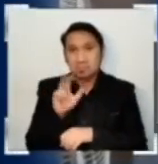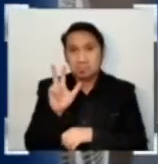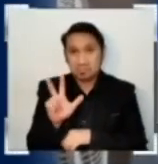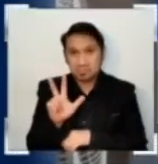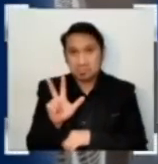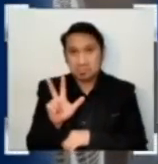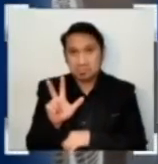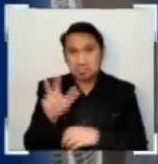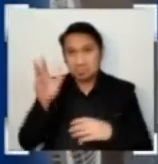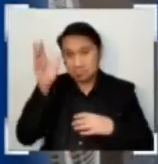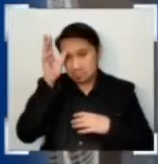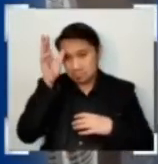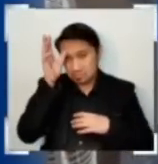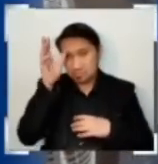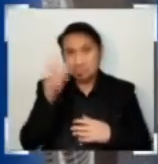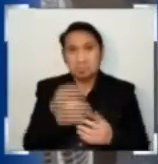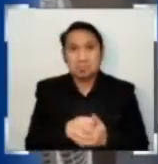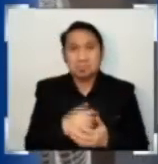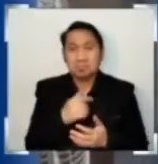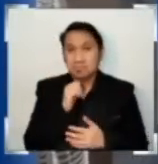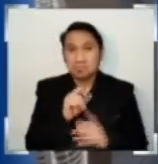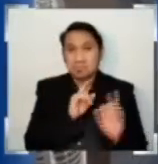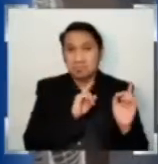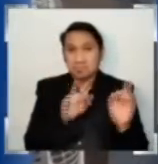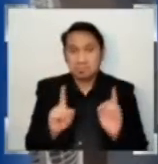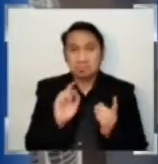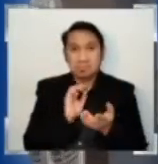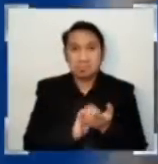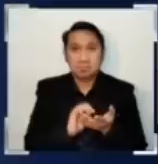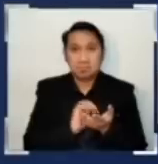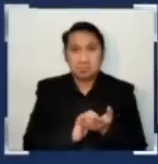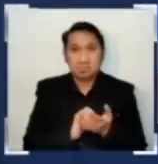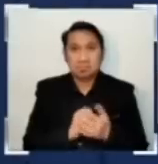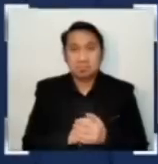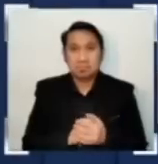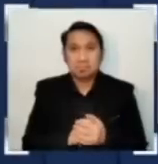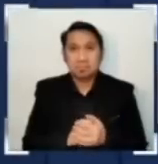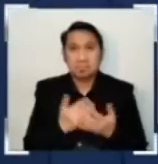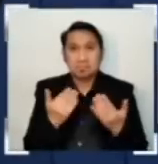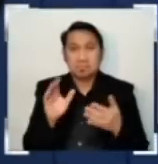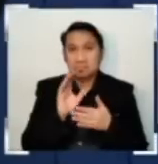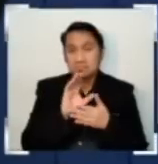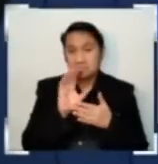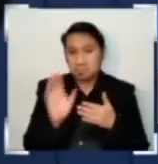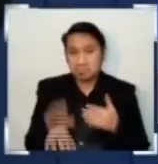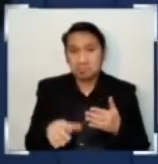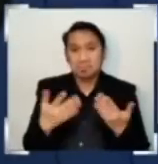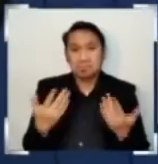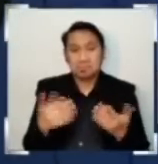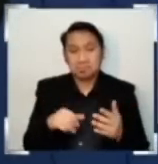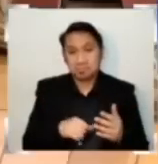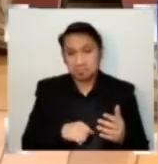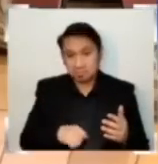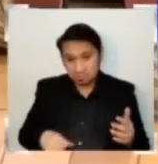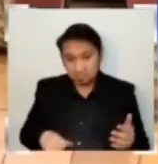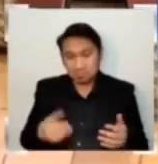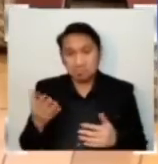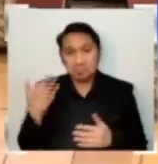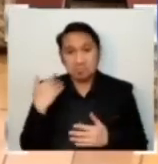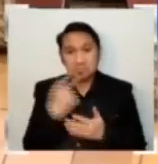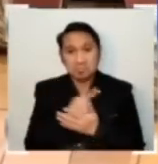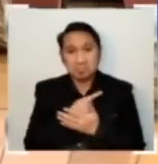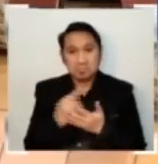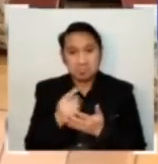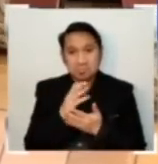ito ang dahilan kaya hindi siya nakadalo sa mga practice at laro. Nakompleto na raw niya ang kanyang surgery nitong isang linggo at sasailalim naman